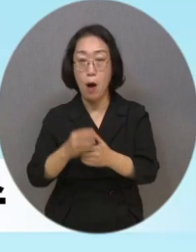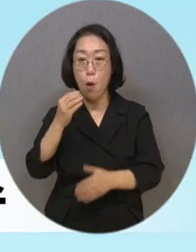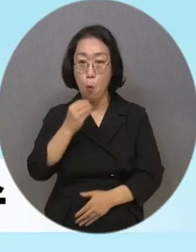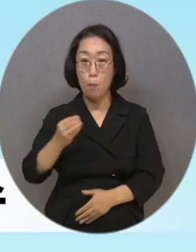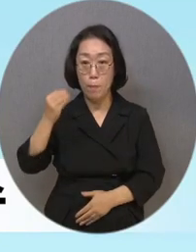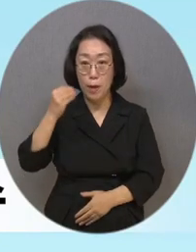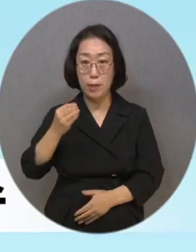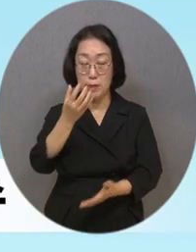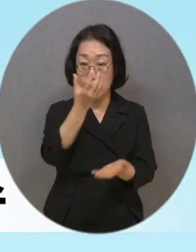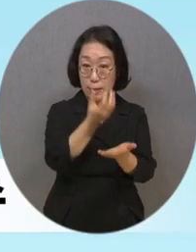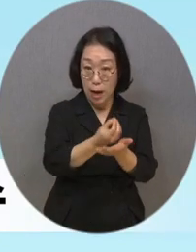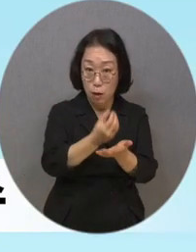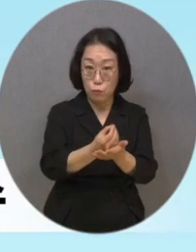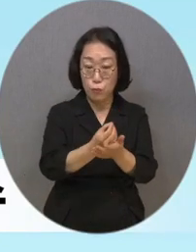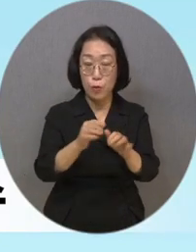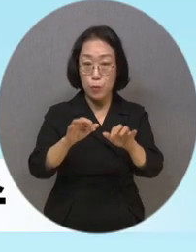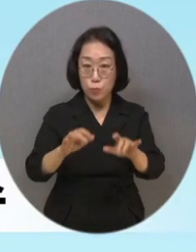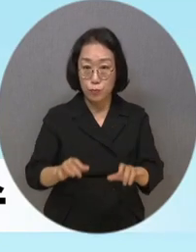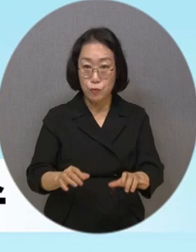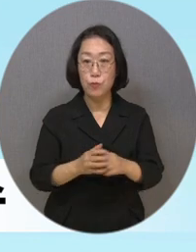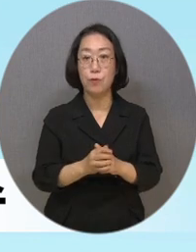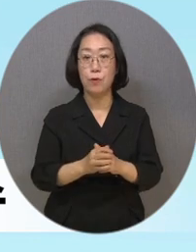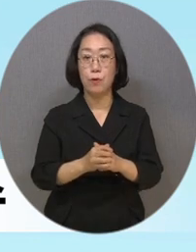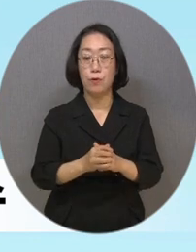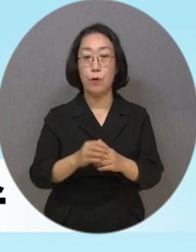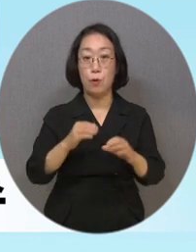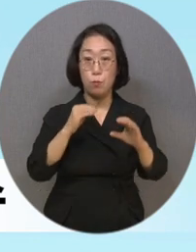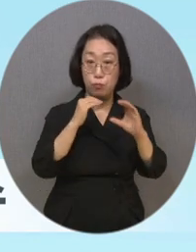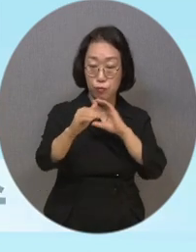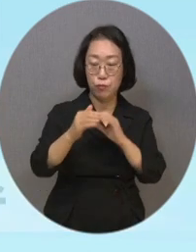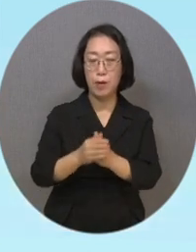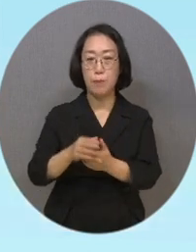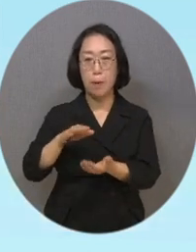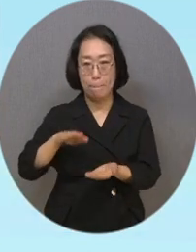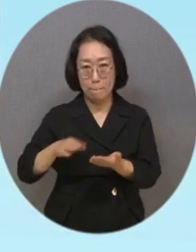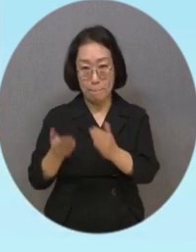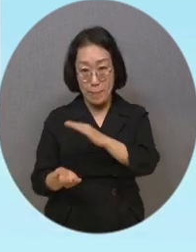서류를 내려받아 작성한 후 전자 5편이나 팩스로 제출하면 됩니다